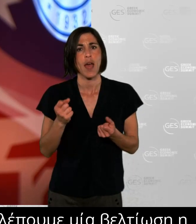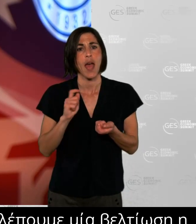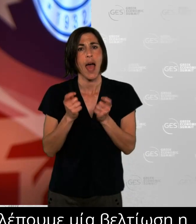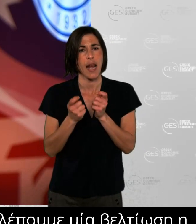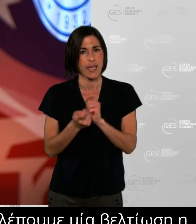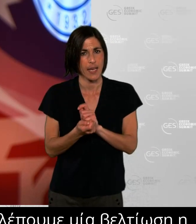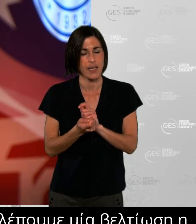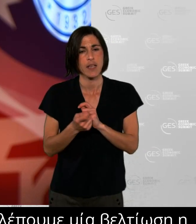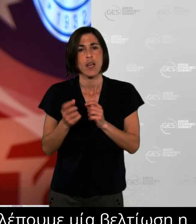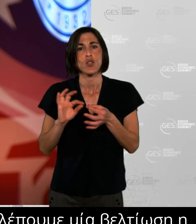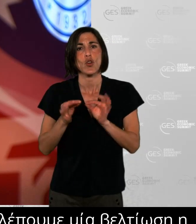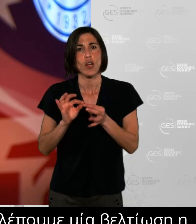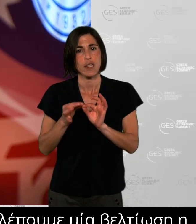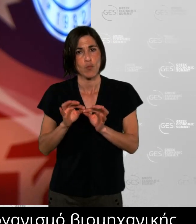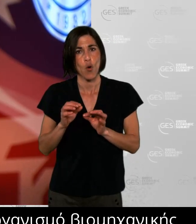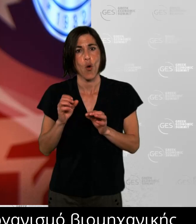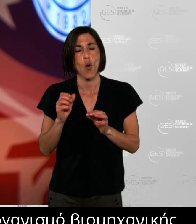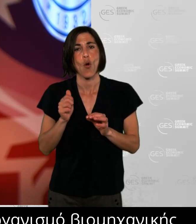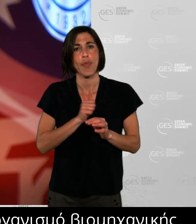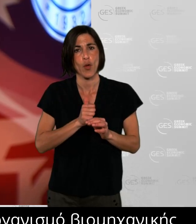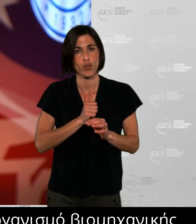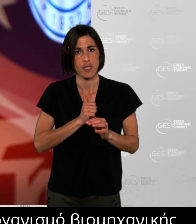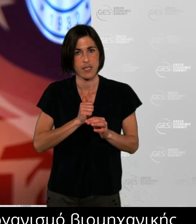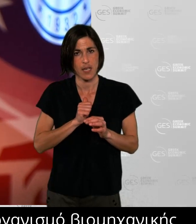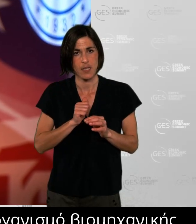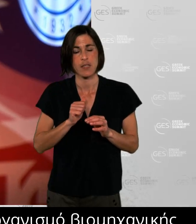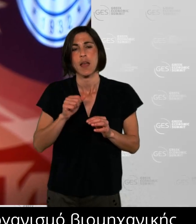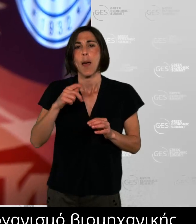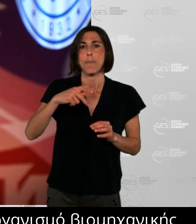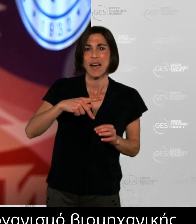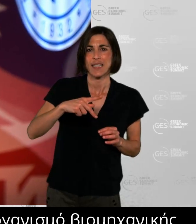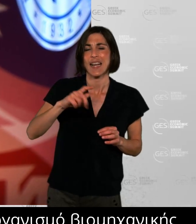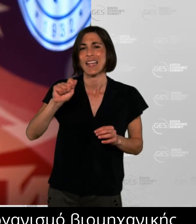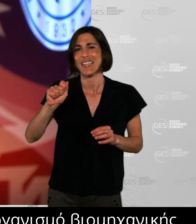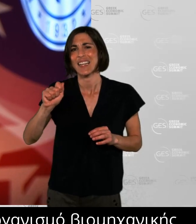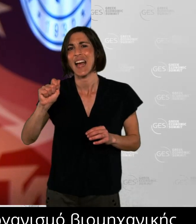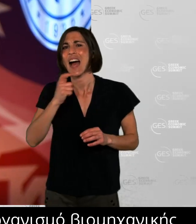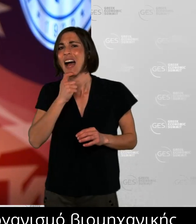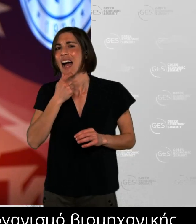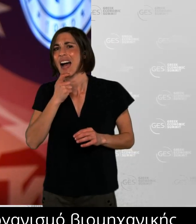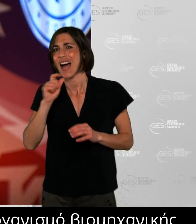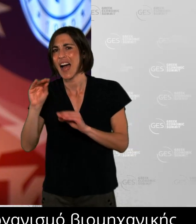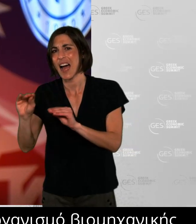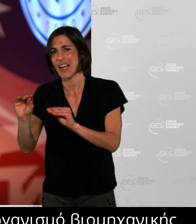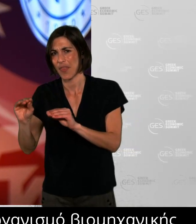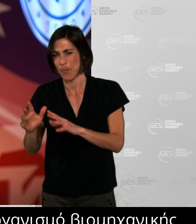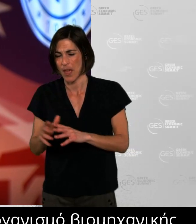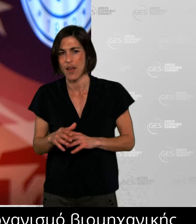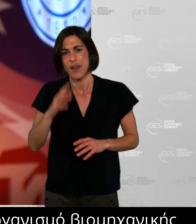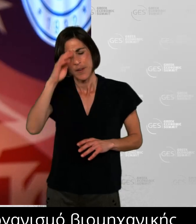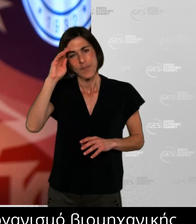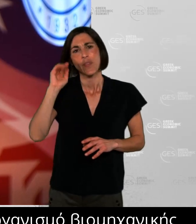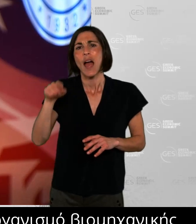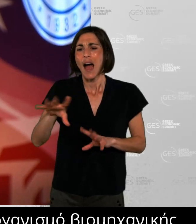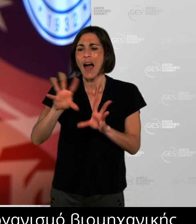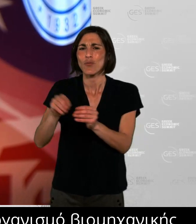πολύ θετικές, στο Patent Attorneys Academy, που αλλάζουν πάρα πολύ το κλίμα. Όμως,